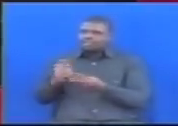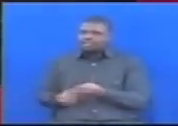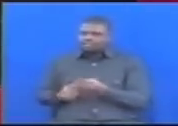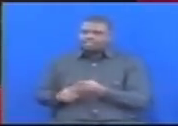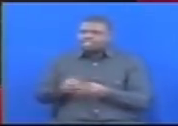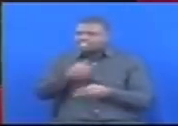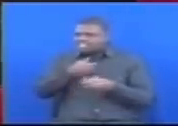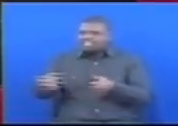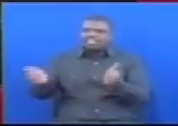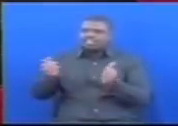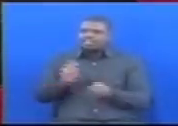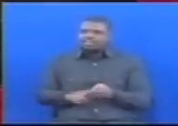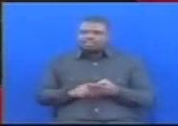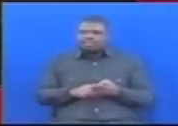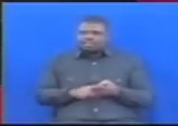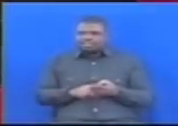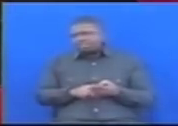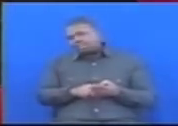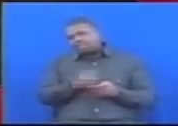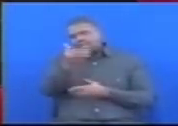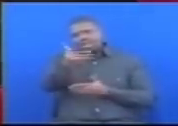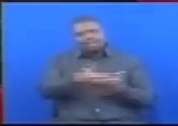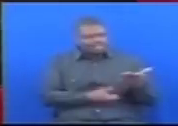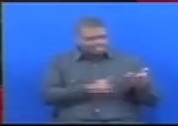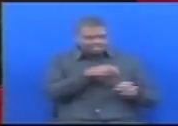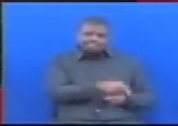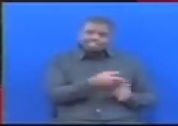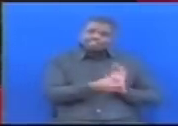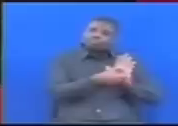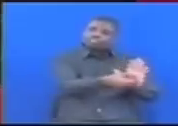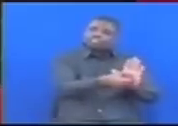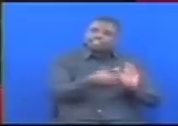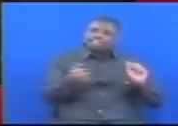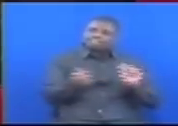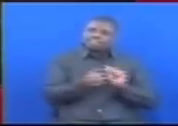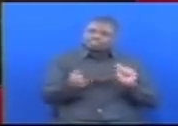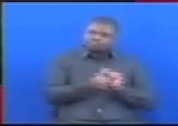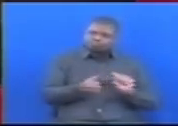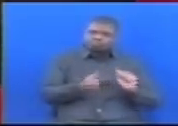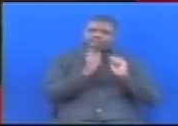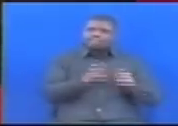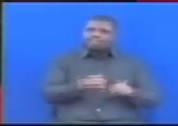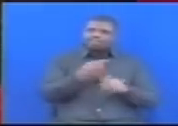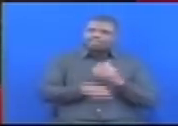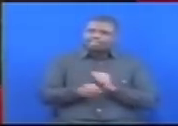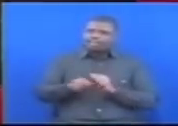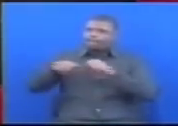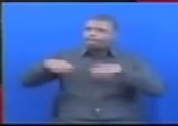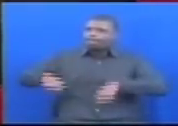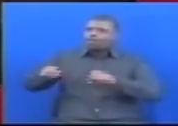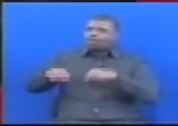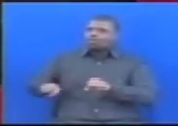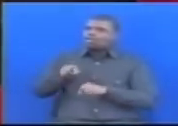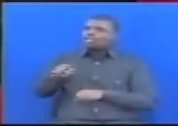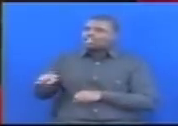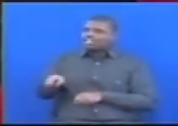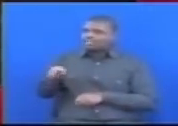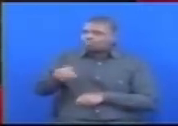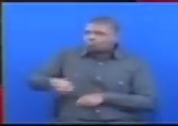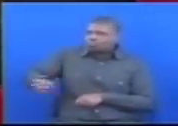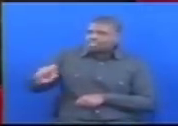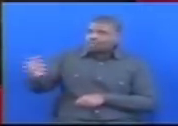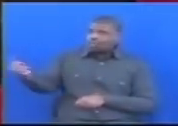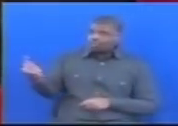na zenyewe wataandikiwa hati inayoonyesha vitu ambavyo viko kwenye bodaboda ile, ili atakapokuja huyu